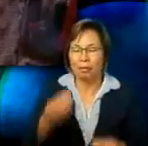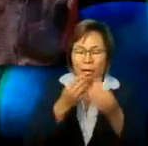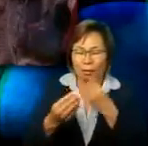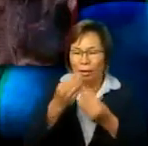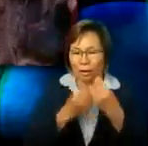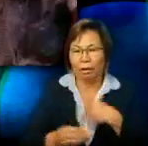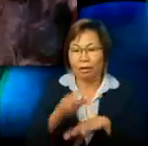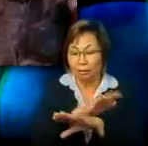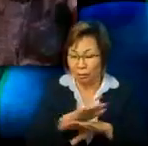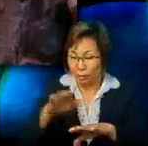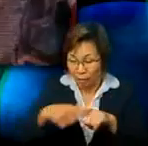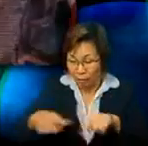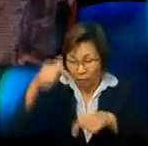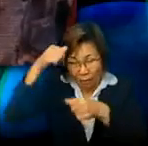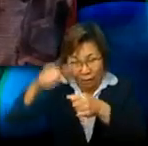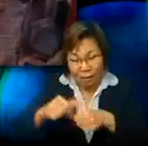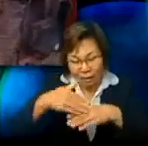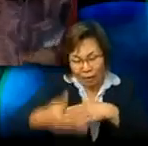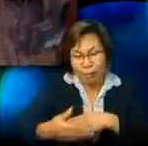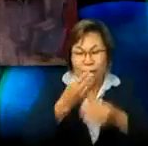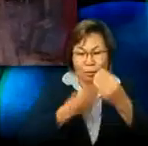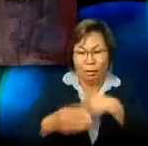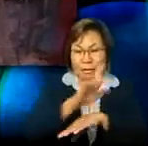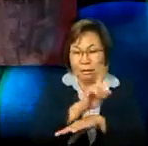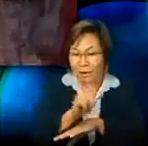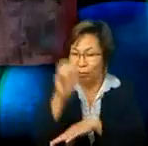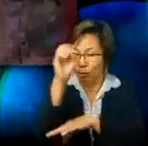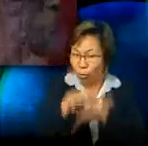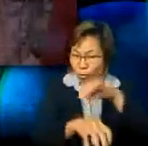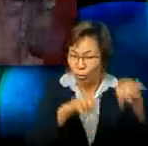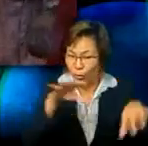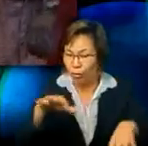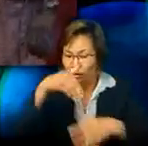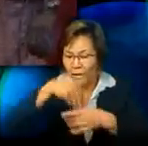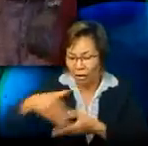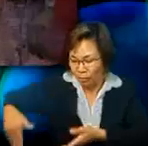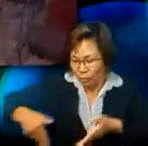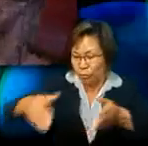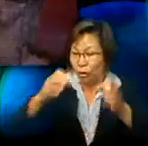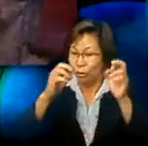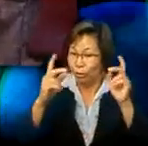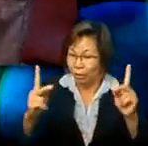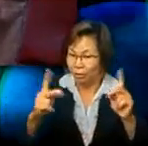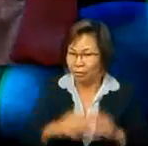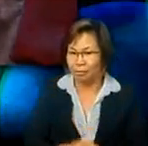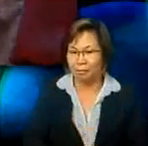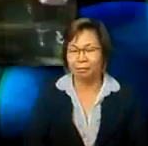Yeah. Yeah. Ha, makan-makan. Tapi ingat, lepas makan, jangan pula buang sampah dalam sungai, okey?